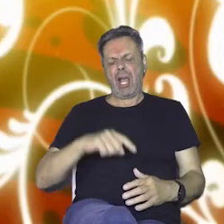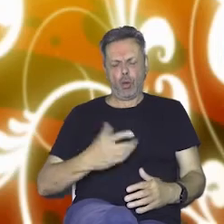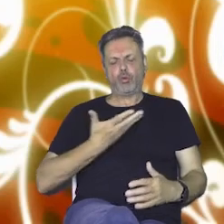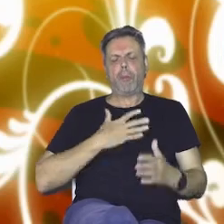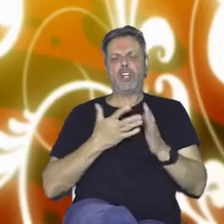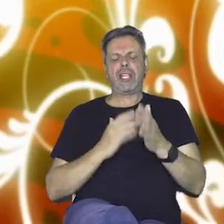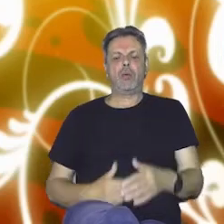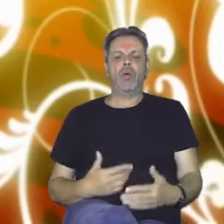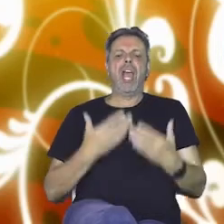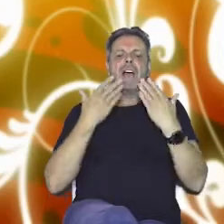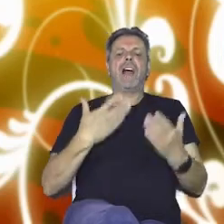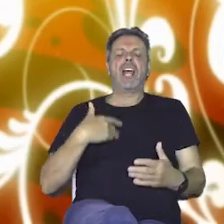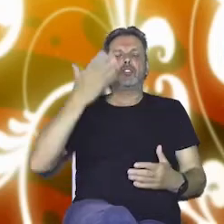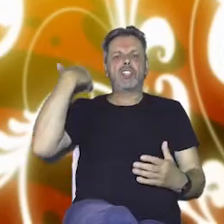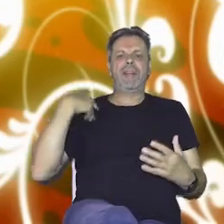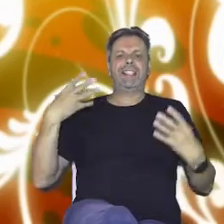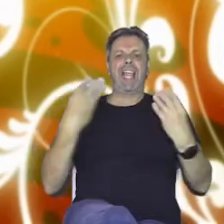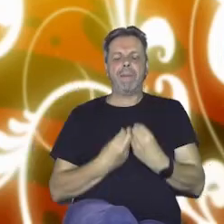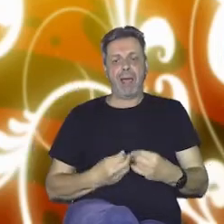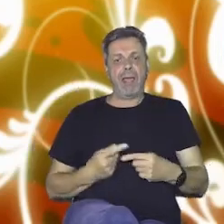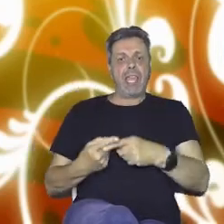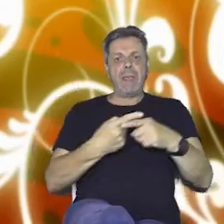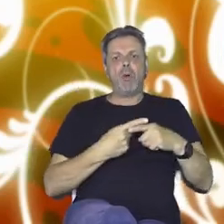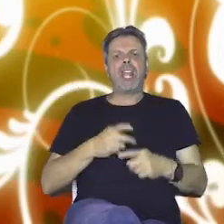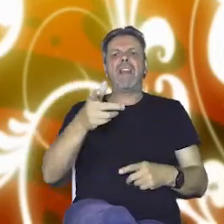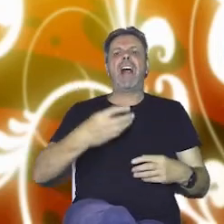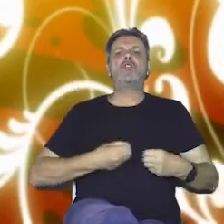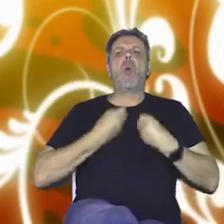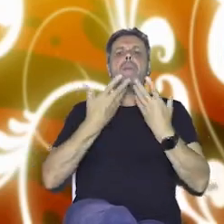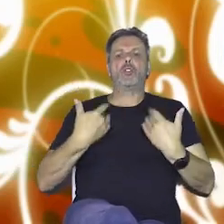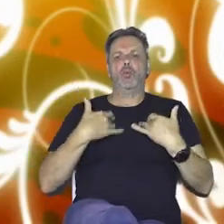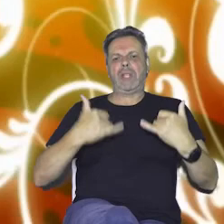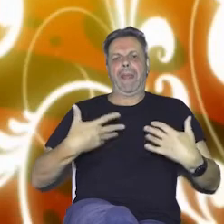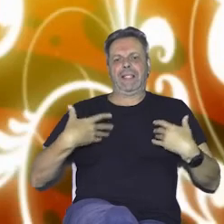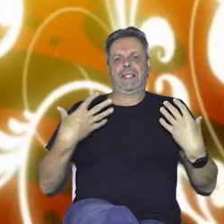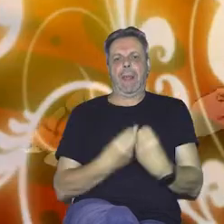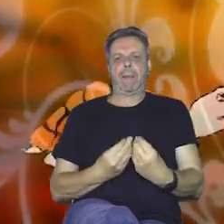vam lijepo, hvala vam što ste bili s nama i podijelili vašu emociju s nama danas.